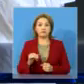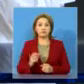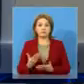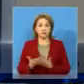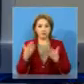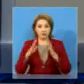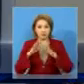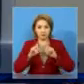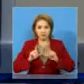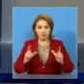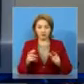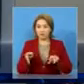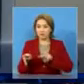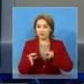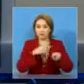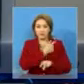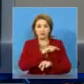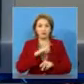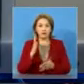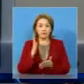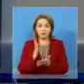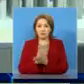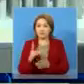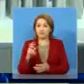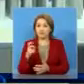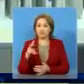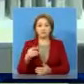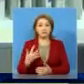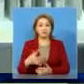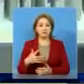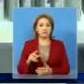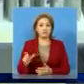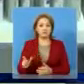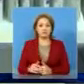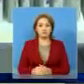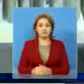На домашнем карантине под наблюдением врачей находятся 293 человека.